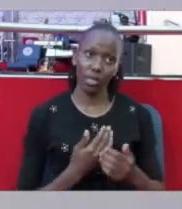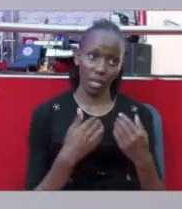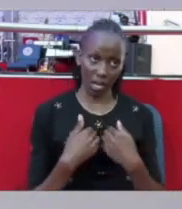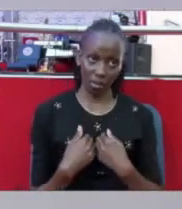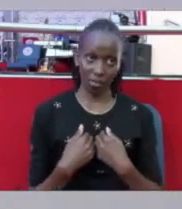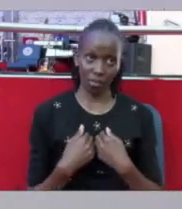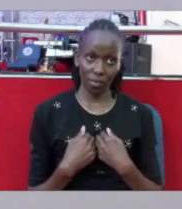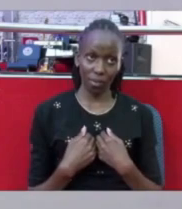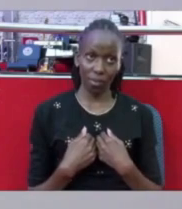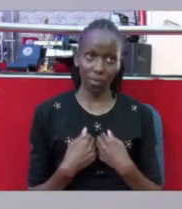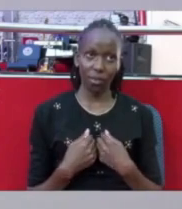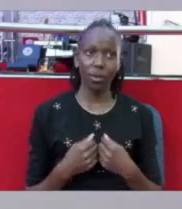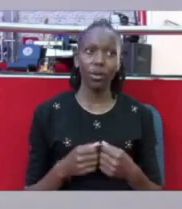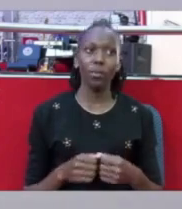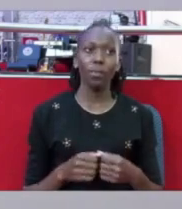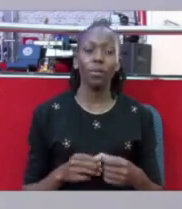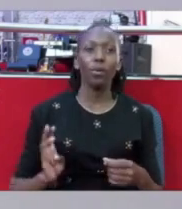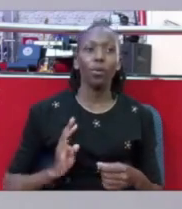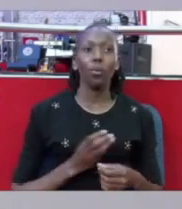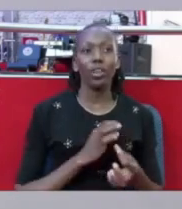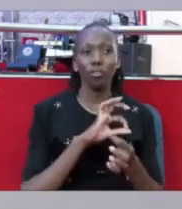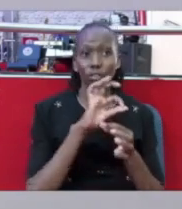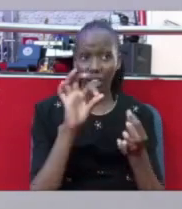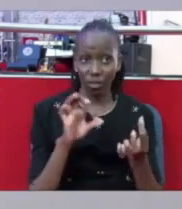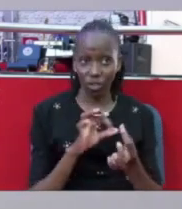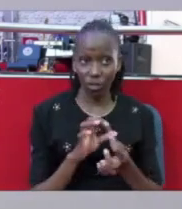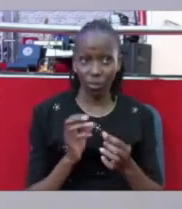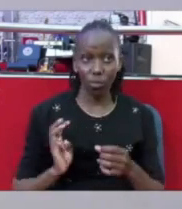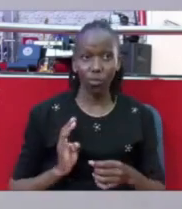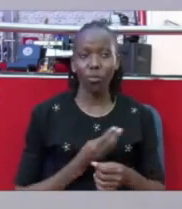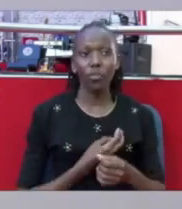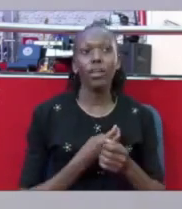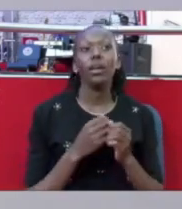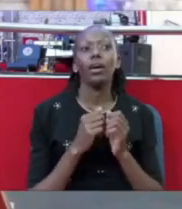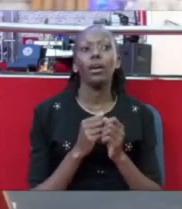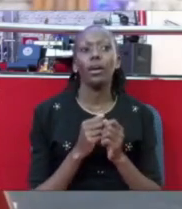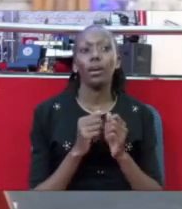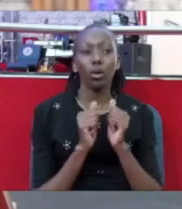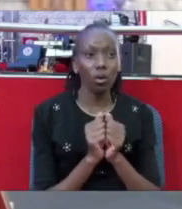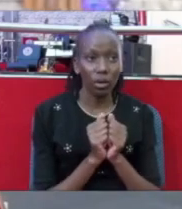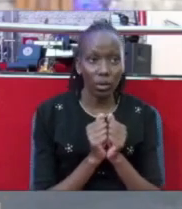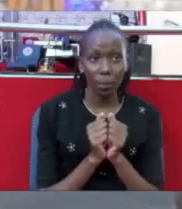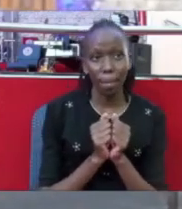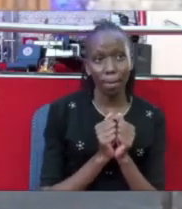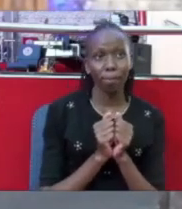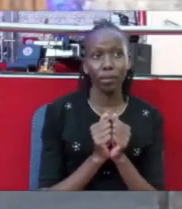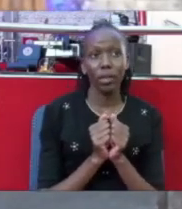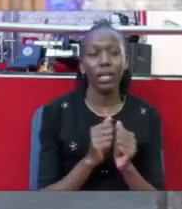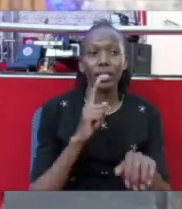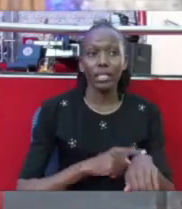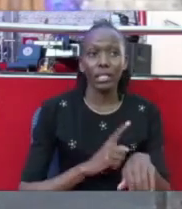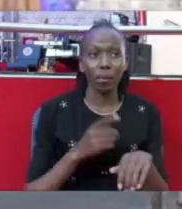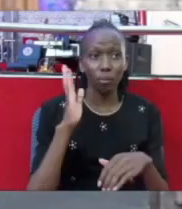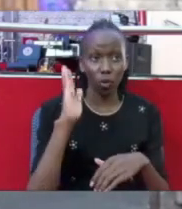Na tunashirikiana na Mungu pia kwa sisi wenyewe. And God, when he created us. Na Mungu wakati alituumba.